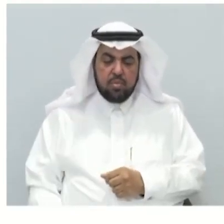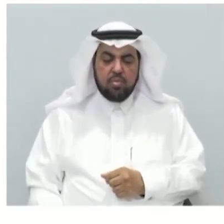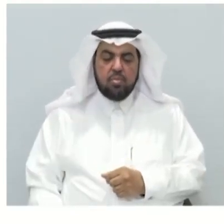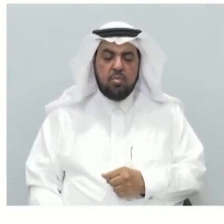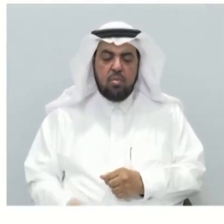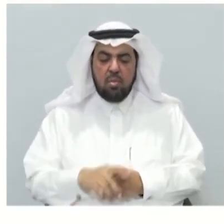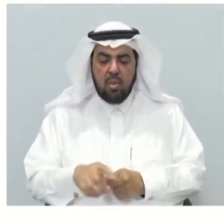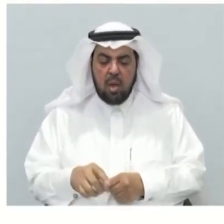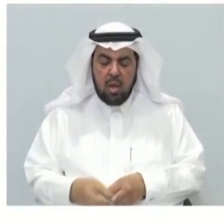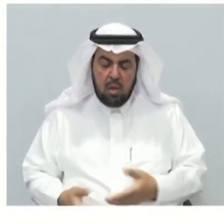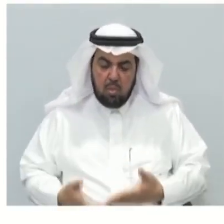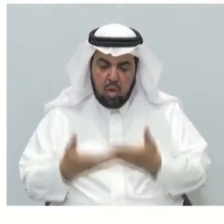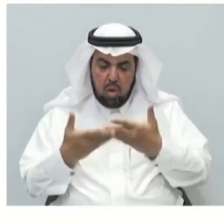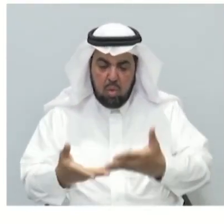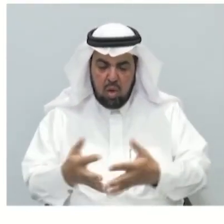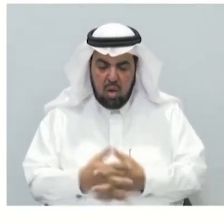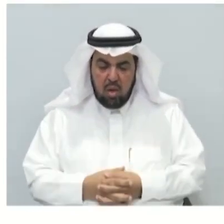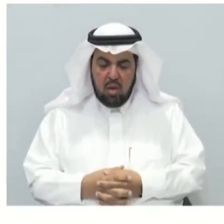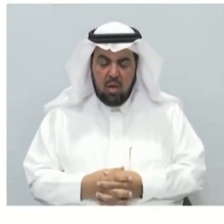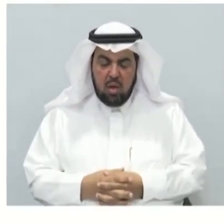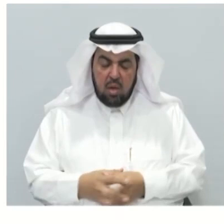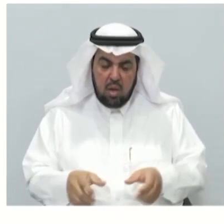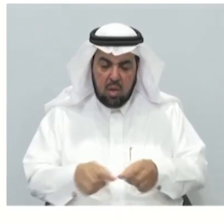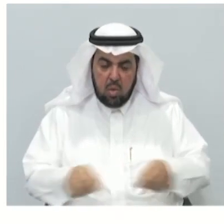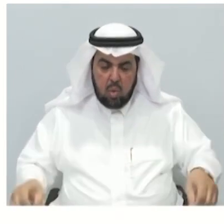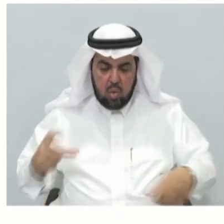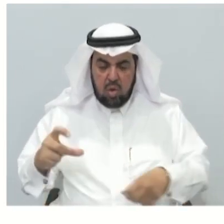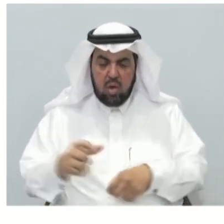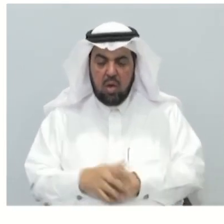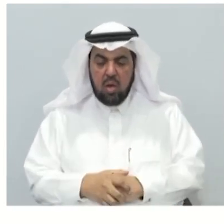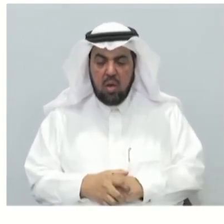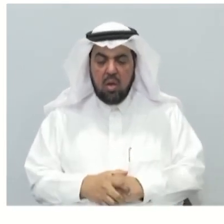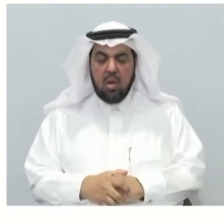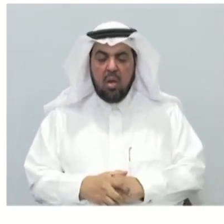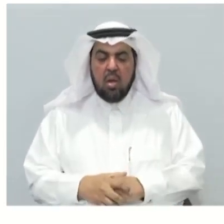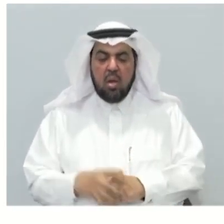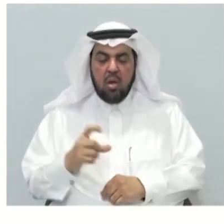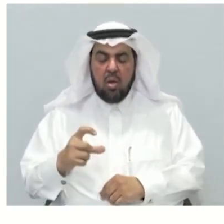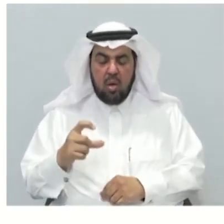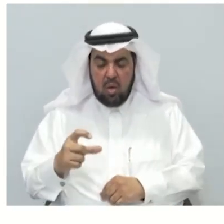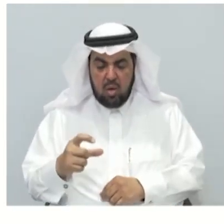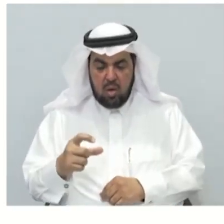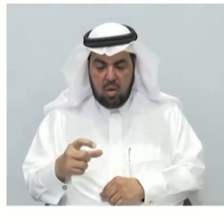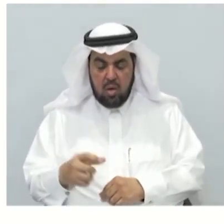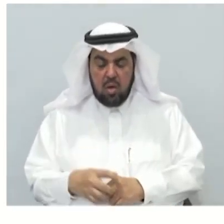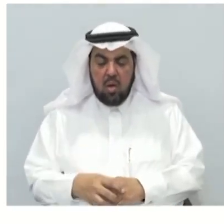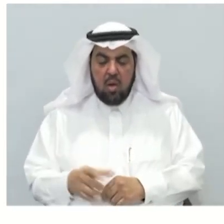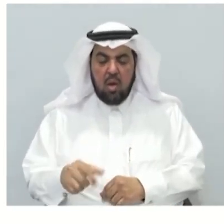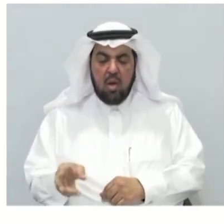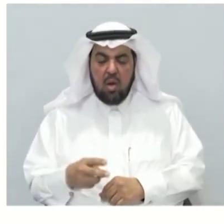معطيك معطى اخر اذا علمت ان طول دي اي هذا طول دي اي